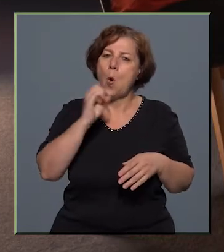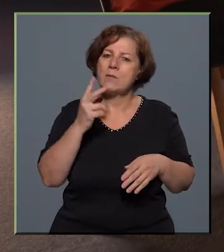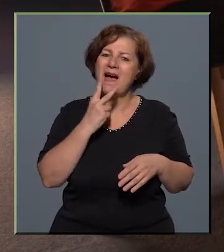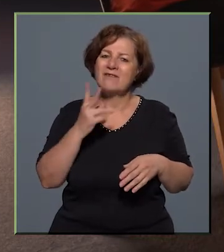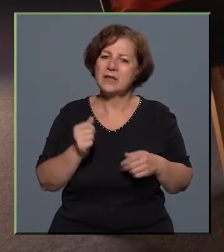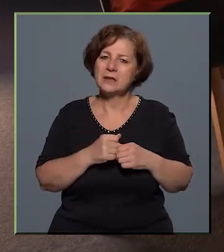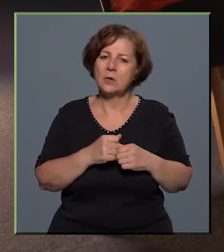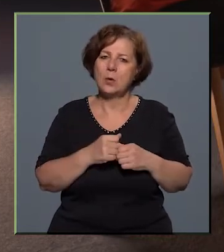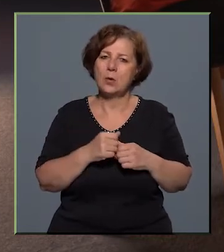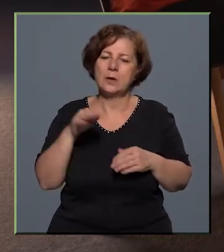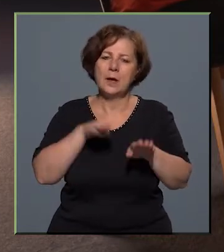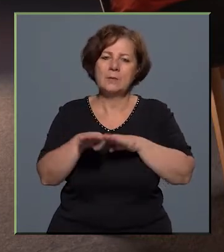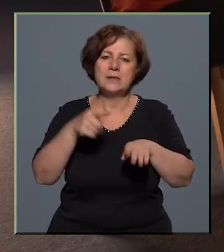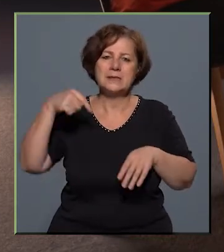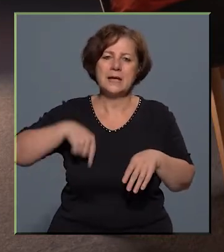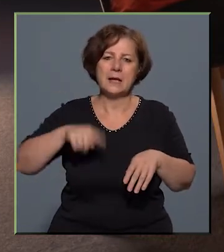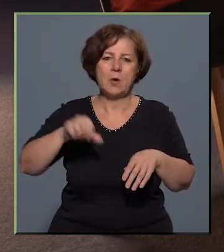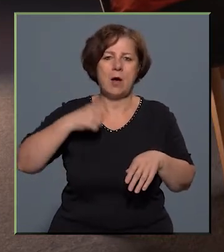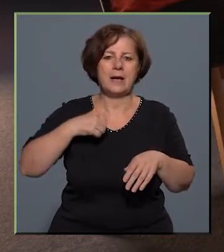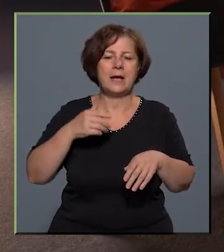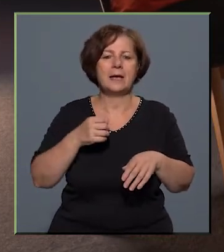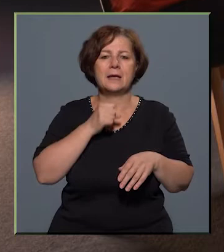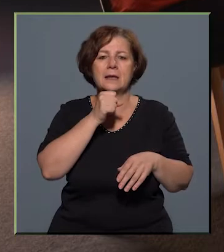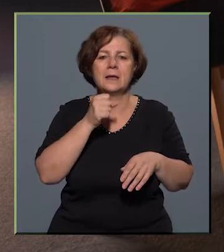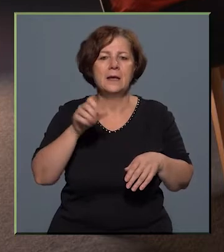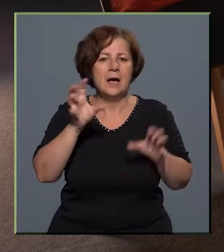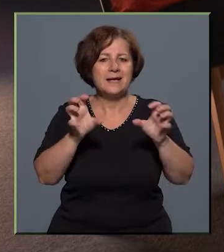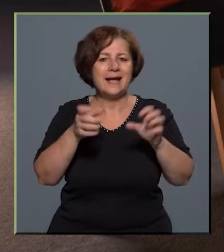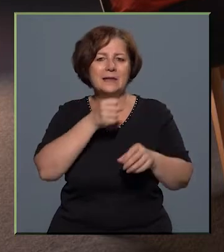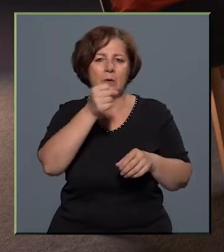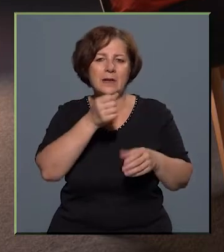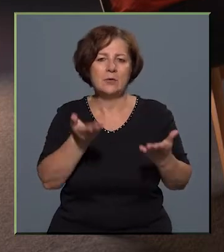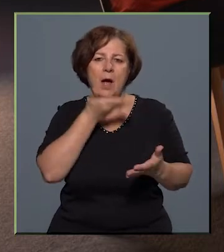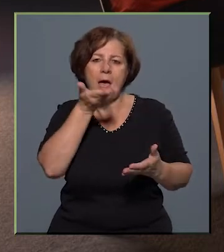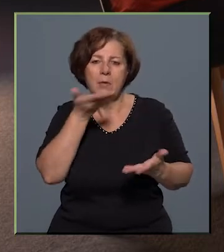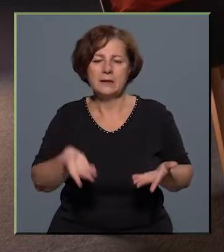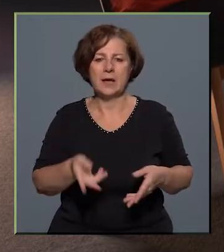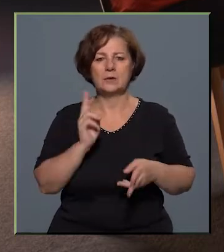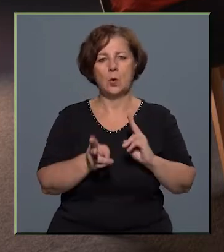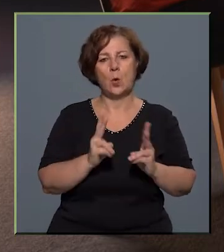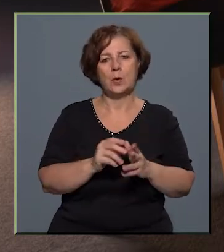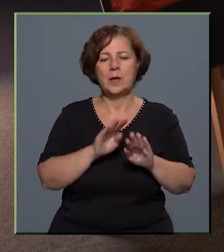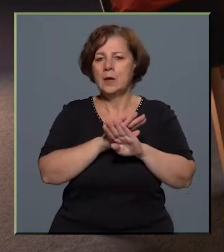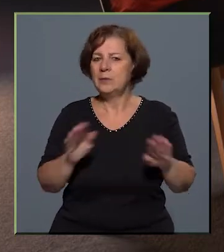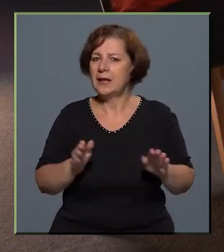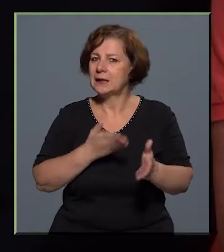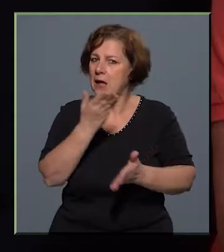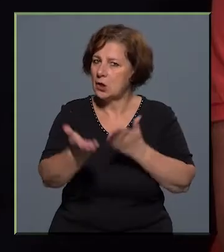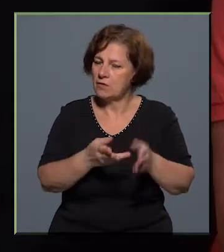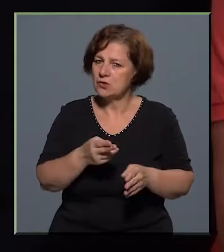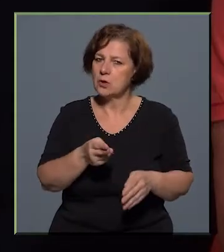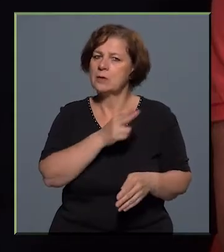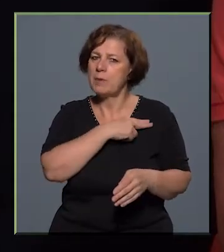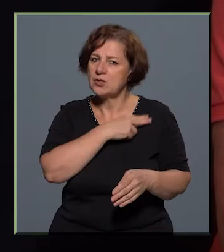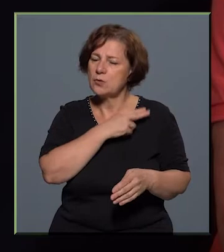Viktor miniszterelnök egy ma reggeli rádió interjúban említett, hogy mindenkinek javasolja,